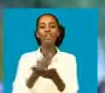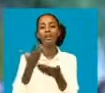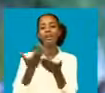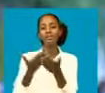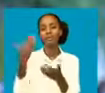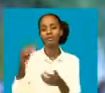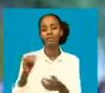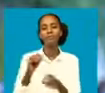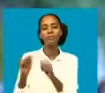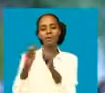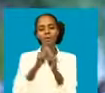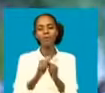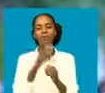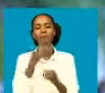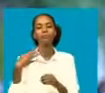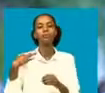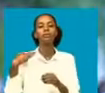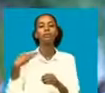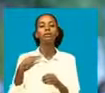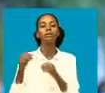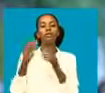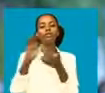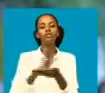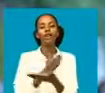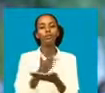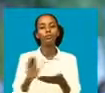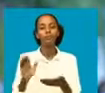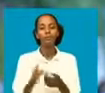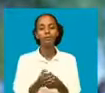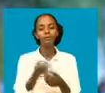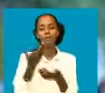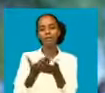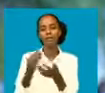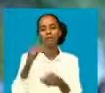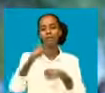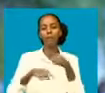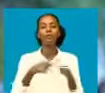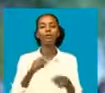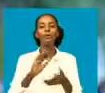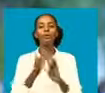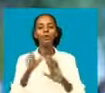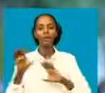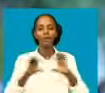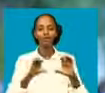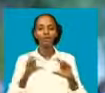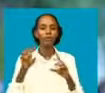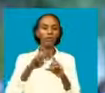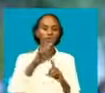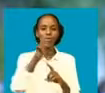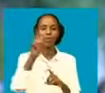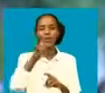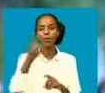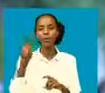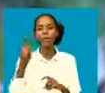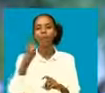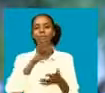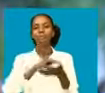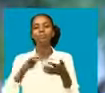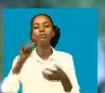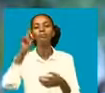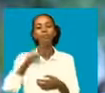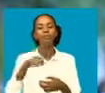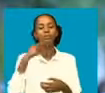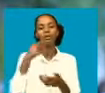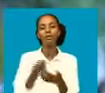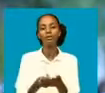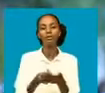በነፍስ ወከፍም በጋራ ማህበራት ደግሞ የሼሩን እየገዙ የሚሄዱበት ሁኔታ አድርገን ወደ 122 ሚሊዮን ብር ያስፈልጋል የተባለ